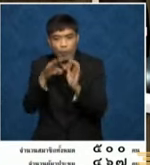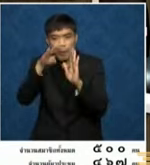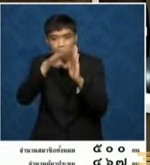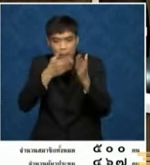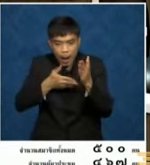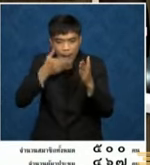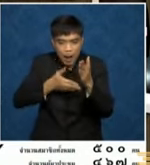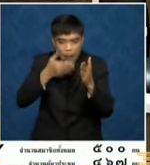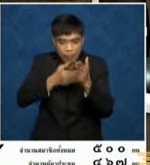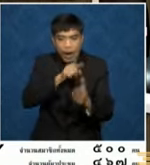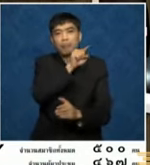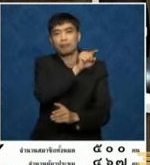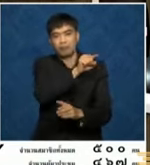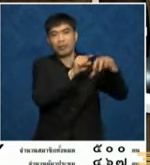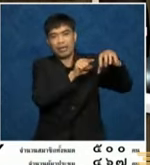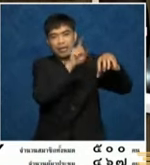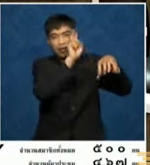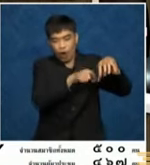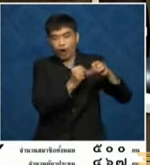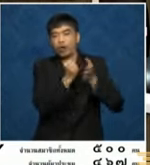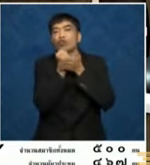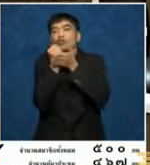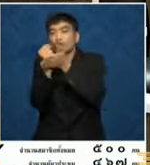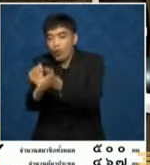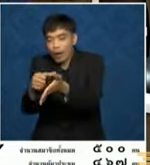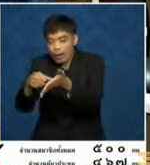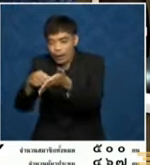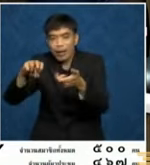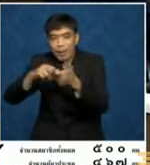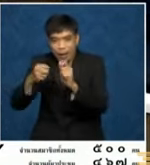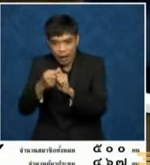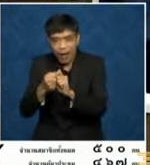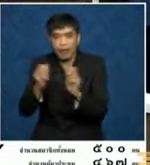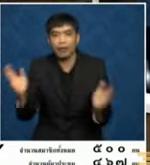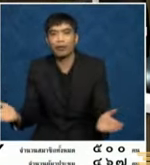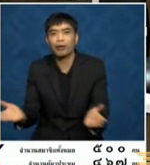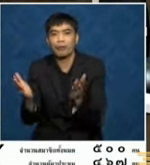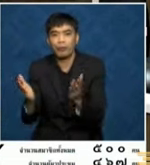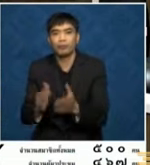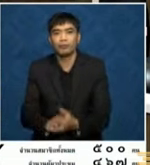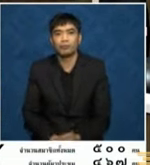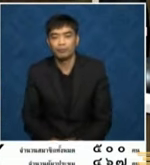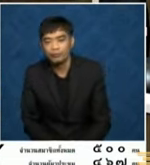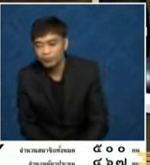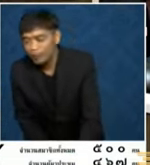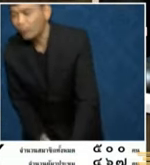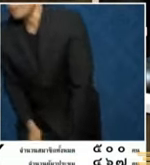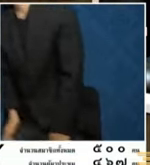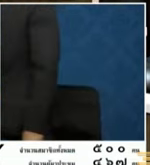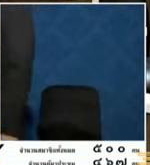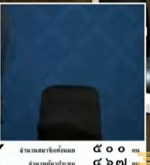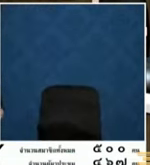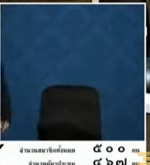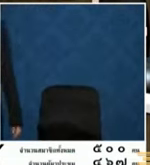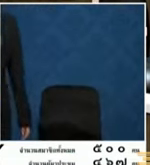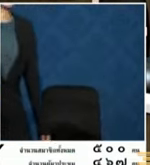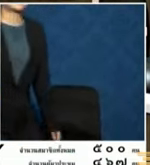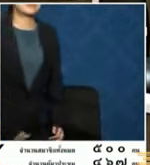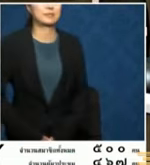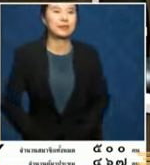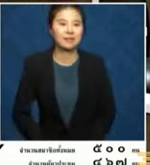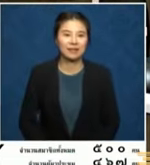ต้องไปแก้ปัญหาหรือสนับสนุนผู้ปฏิบัติการในพื้นที่ท่านประธานครับด้วยเหตุนี้แหละครับผมคิดว่าความเข้าใจใน